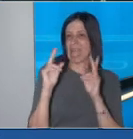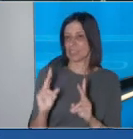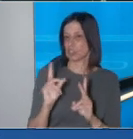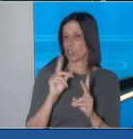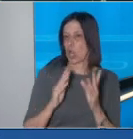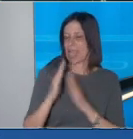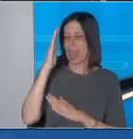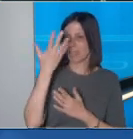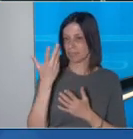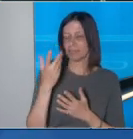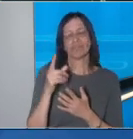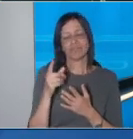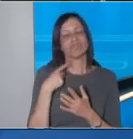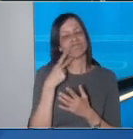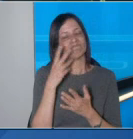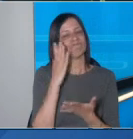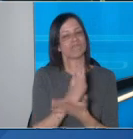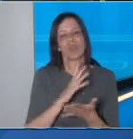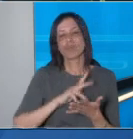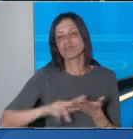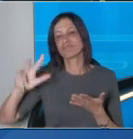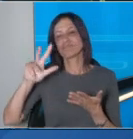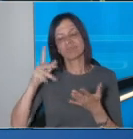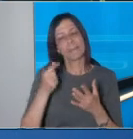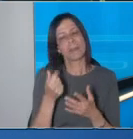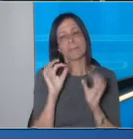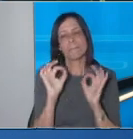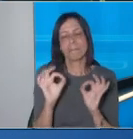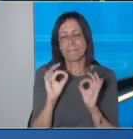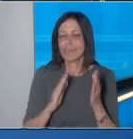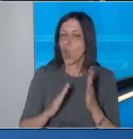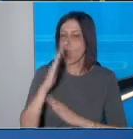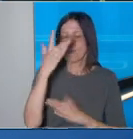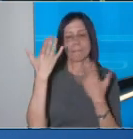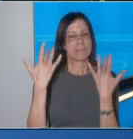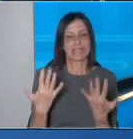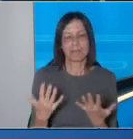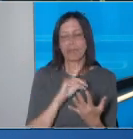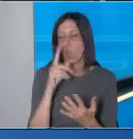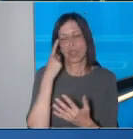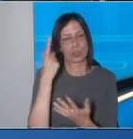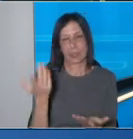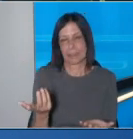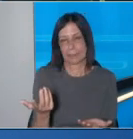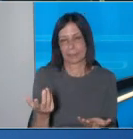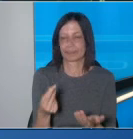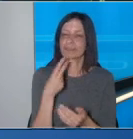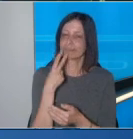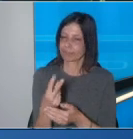לא יעלה מעבר, אנחנו רואים שכבר חודש שלישי ברציפות המחירים באמת עולים למספרים לא הגיוניים.